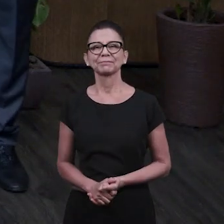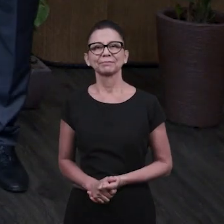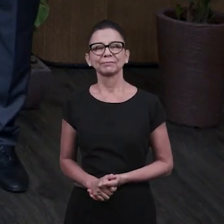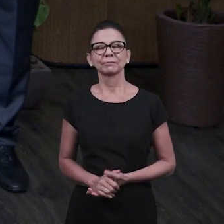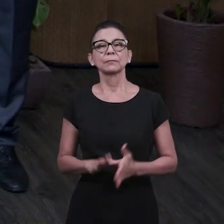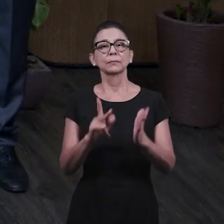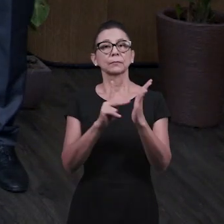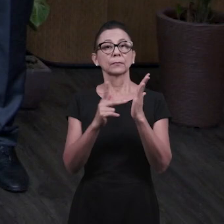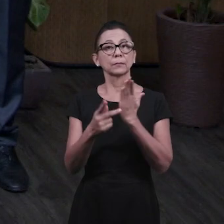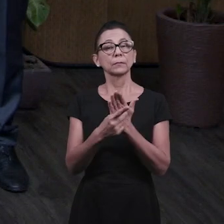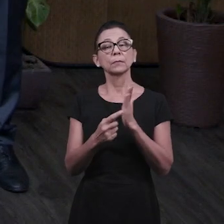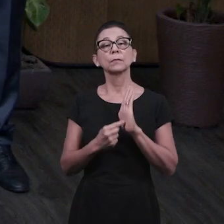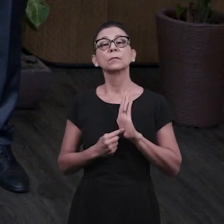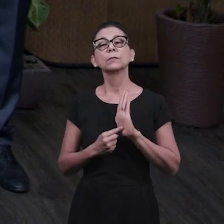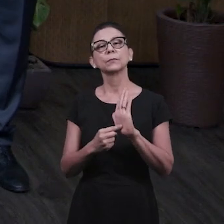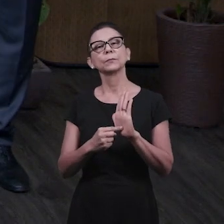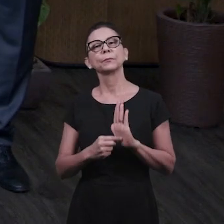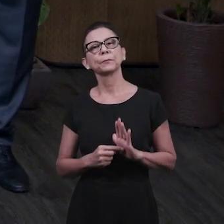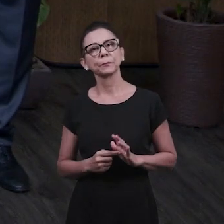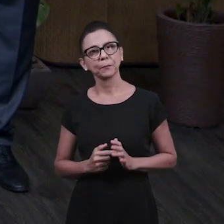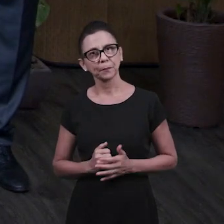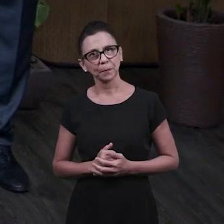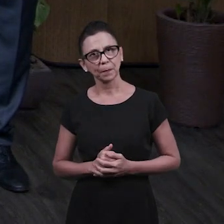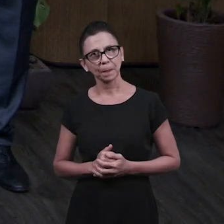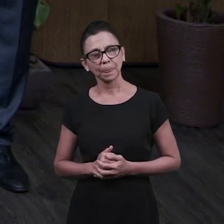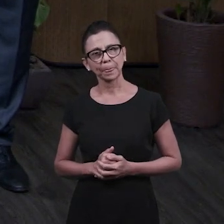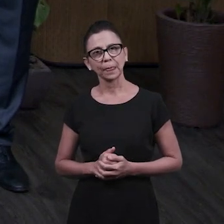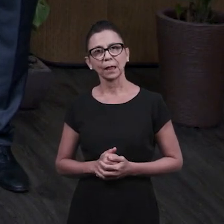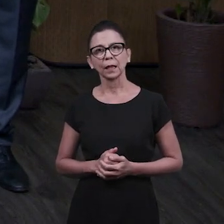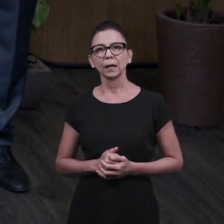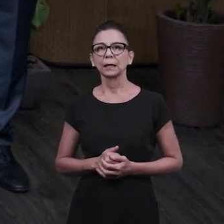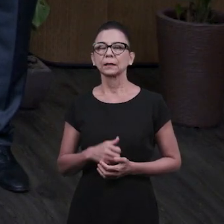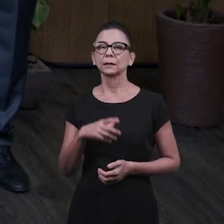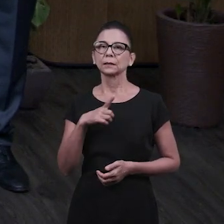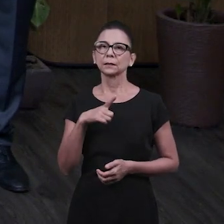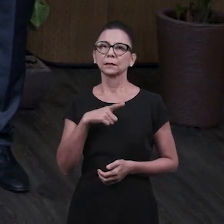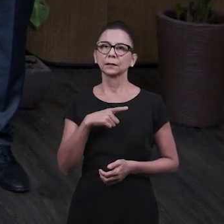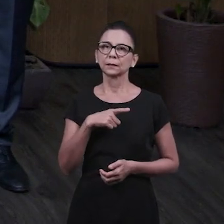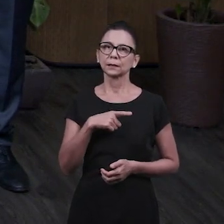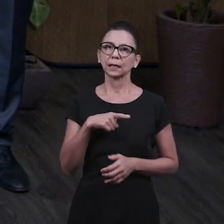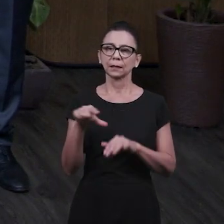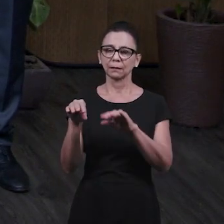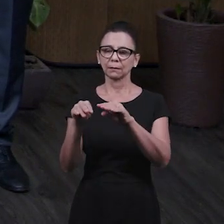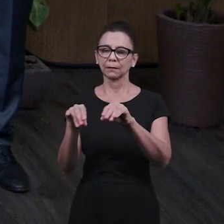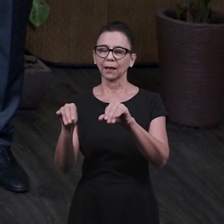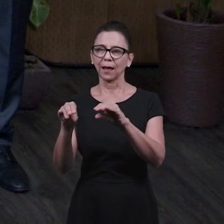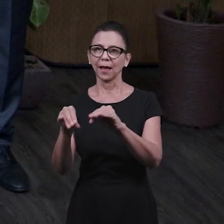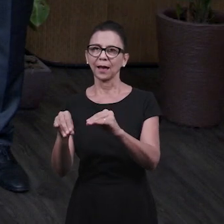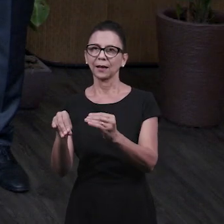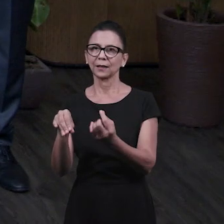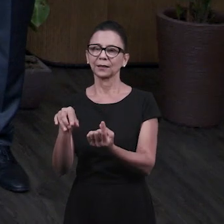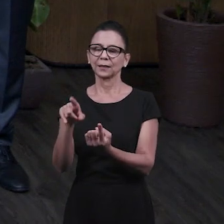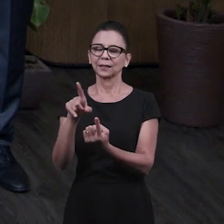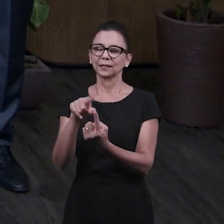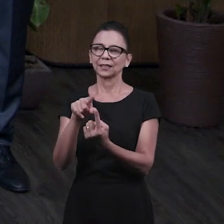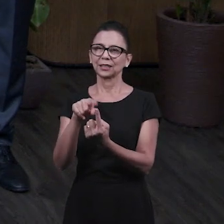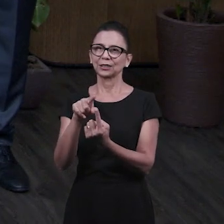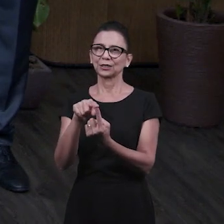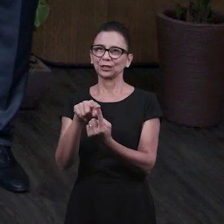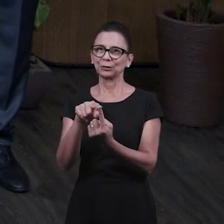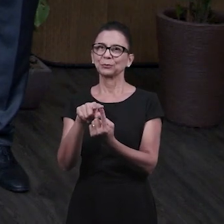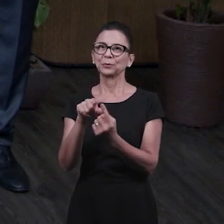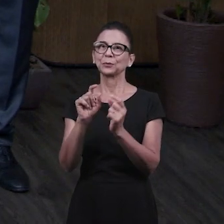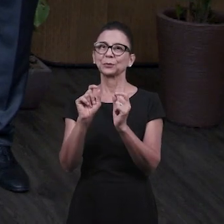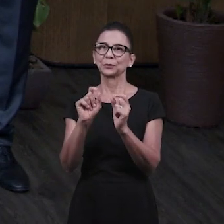sans fruit. Donc la parabole montre donc qu'il y a un type de terrain qui reçoit la sémence